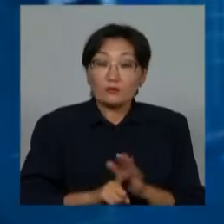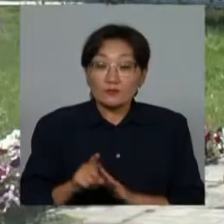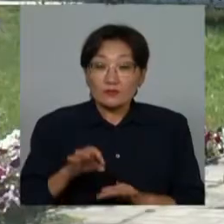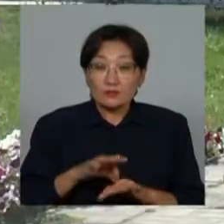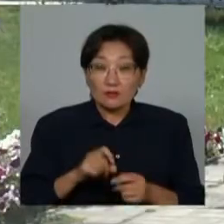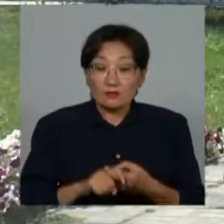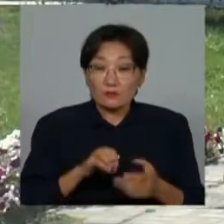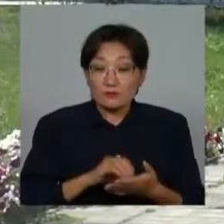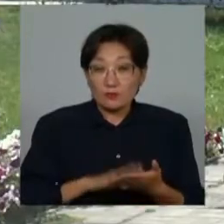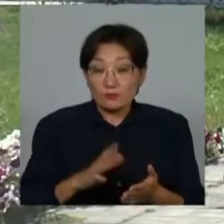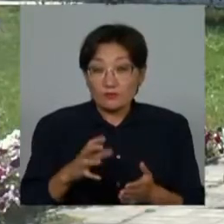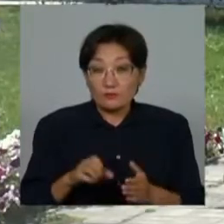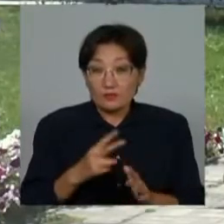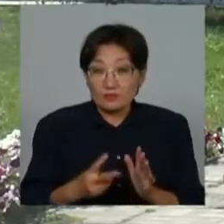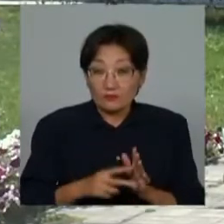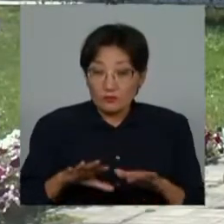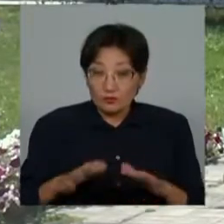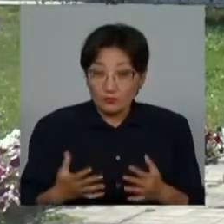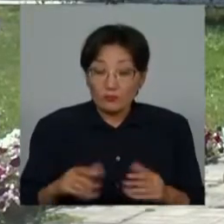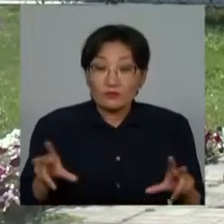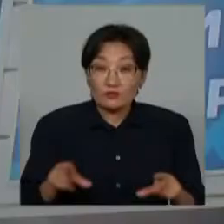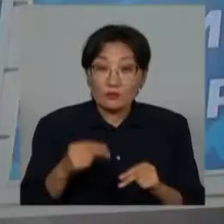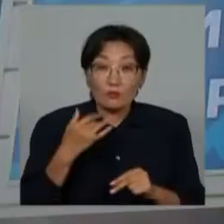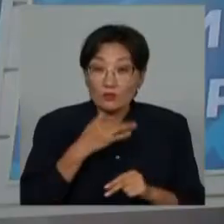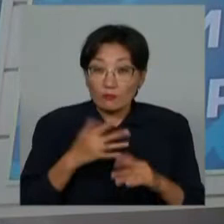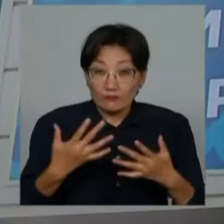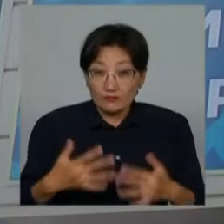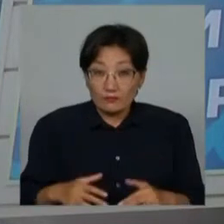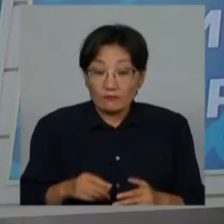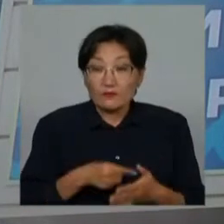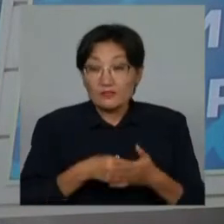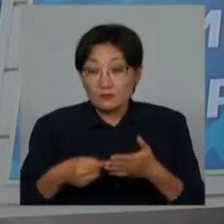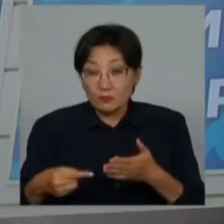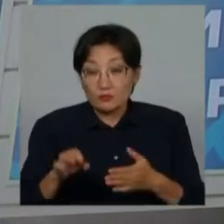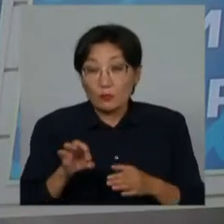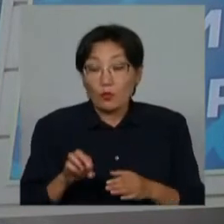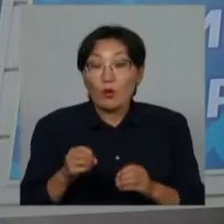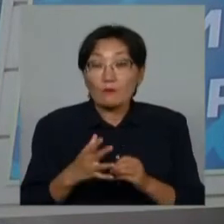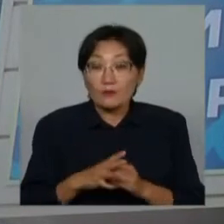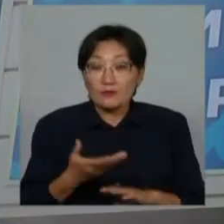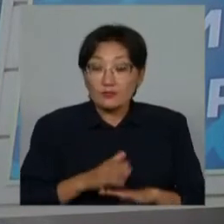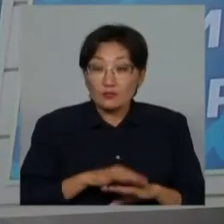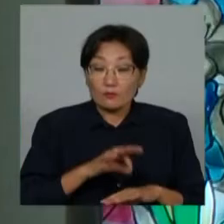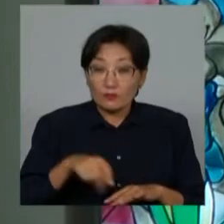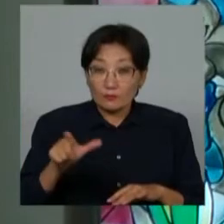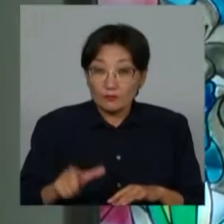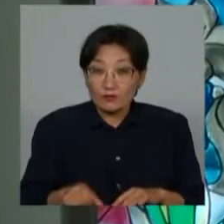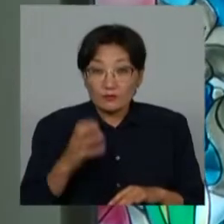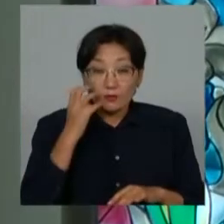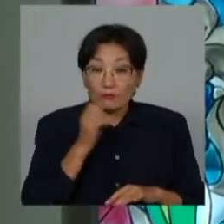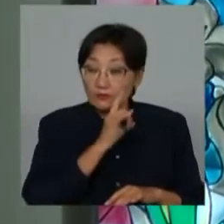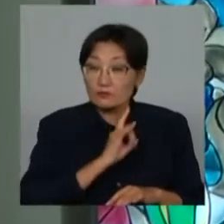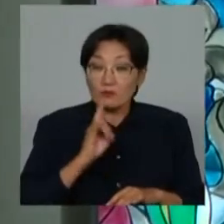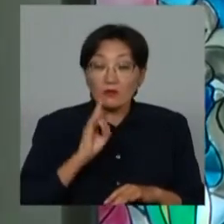пандемии зафиксировано 517 случаев. К счастью, многие уже выписались, а 15 тяжелобольным роженицам